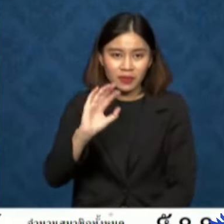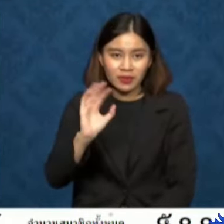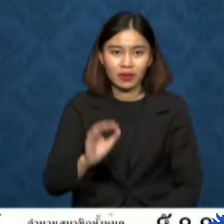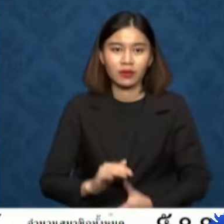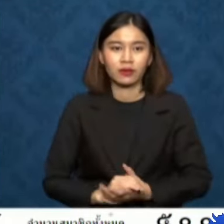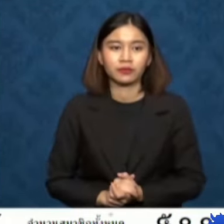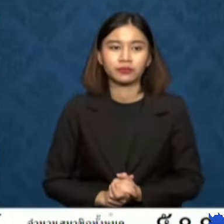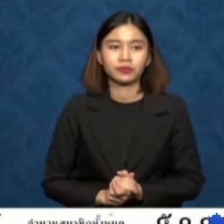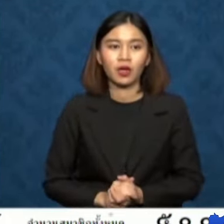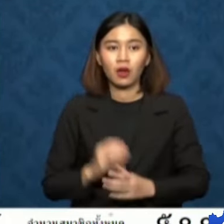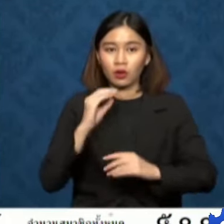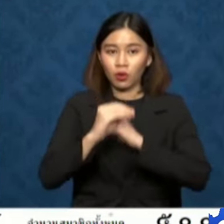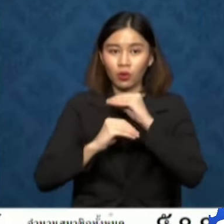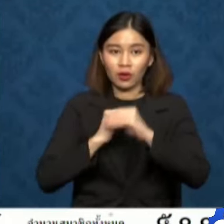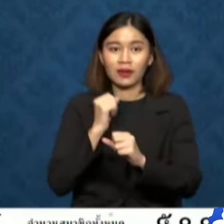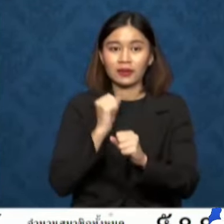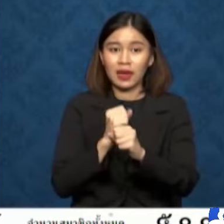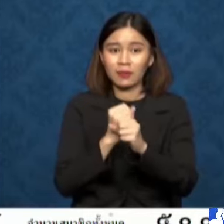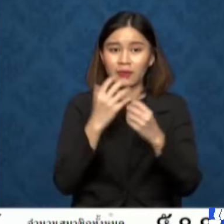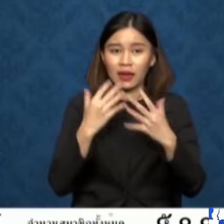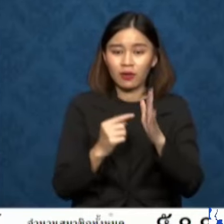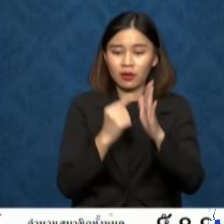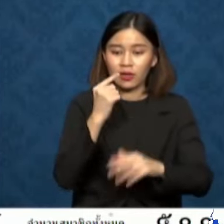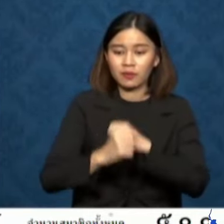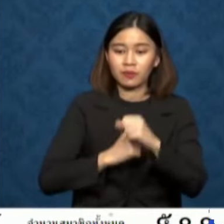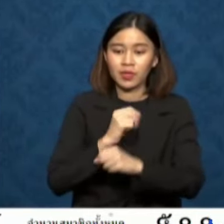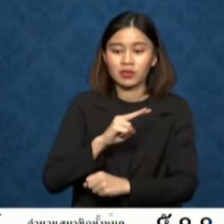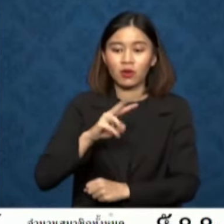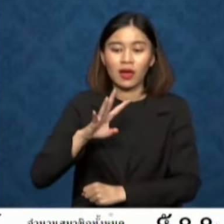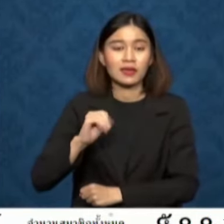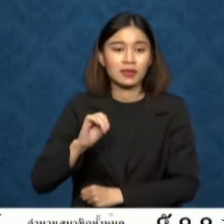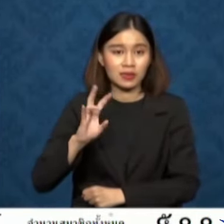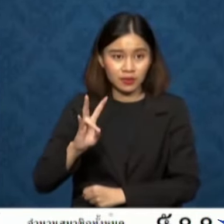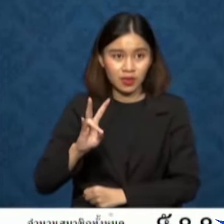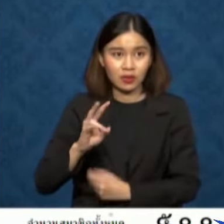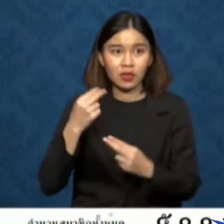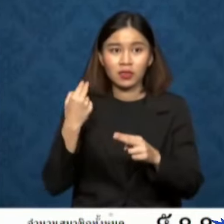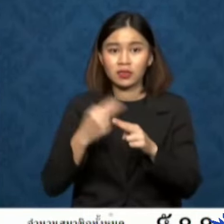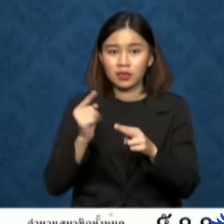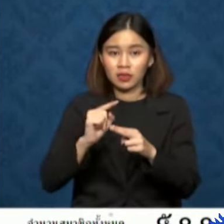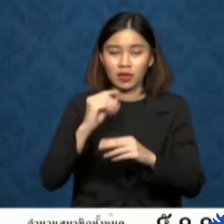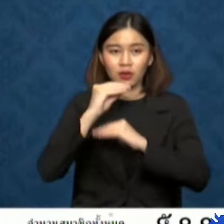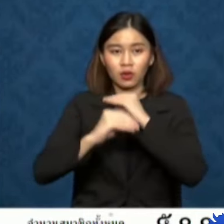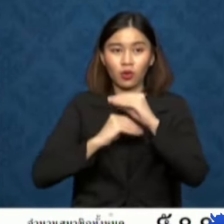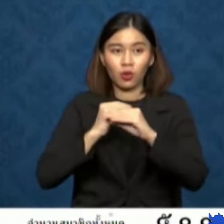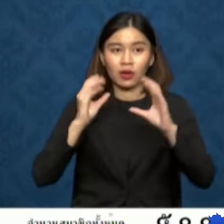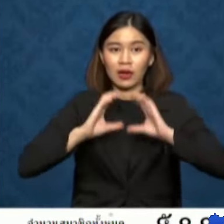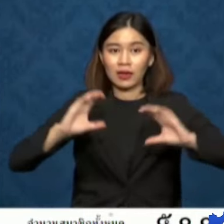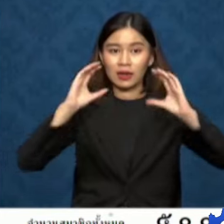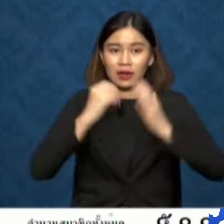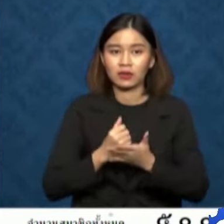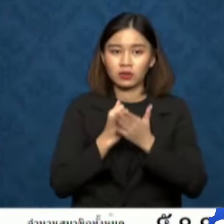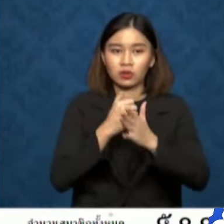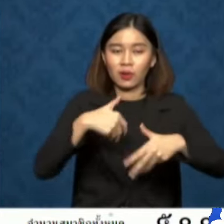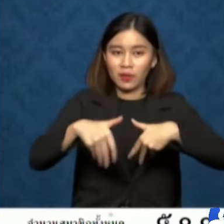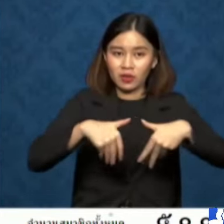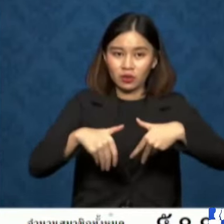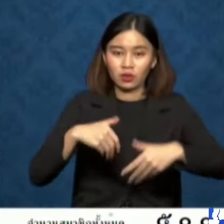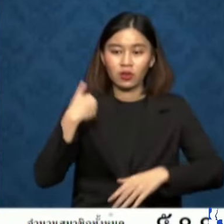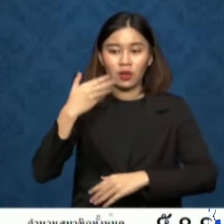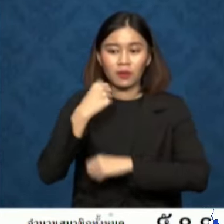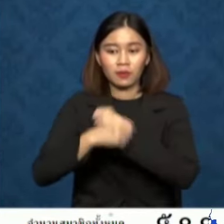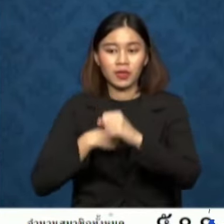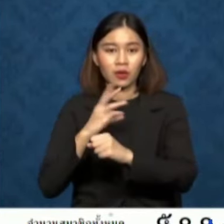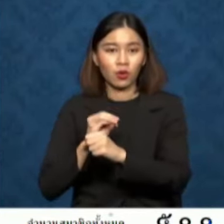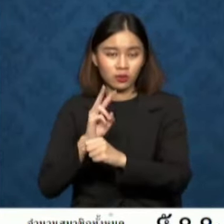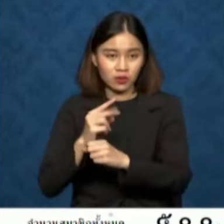ประธานเป็นโครงการที่ทำอยู่แล้วมาตั้งแต่ปี2547ในชื่อที่เรียกว่าโครงการรัฐเอื้อราชต่อมาปี 62